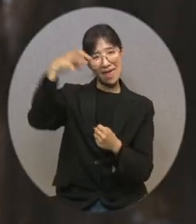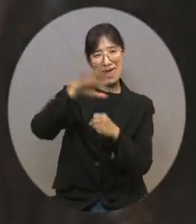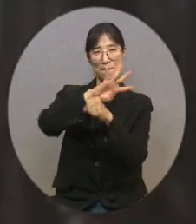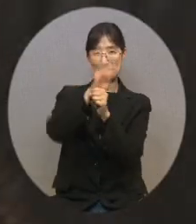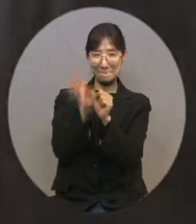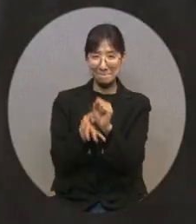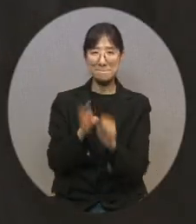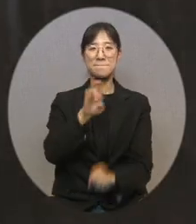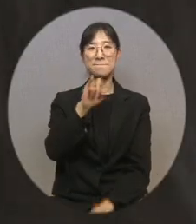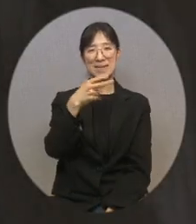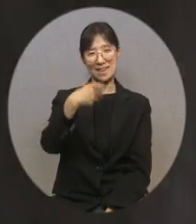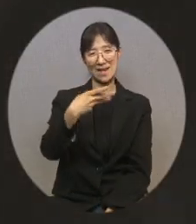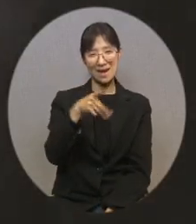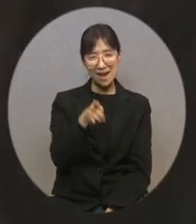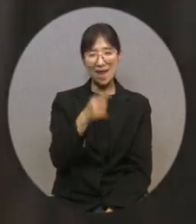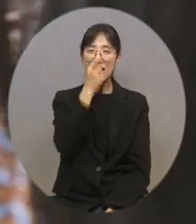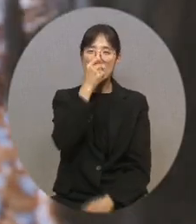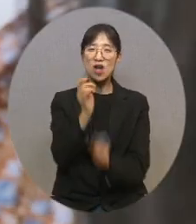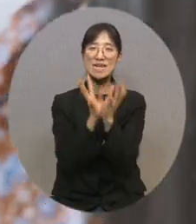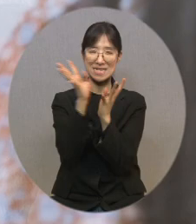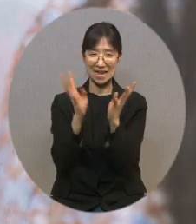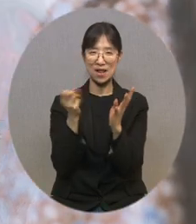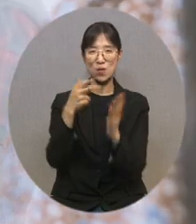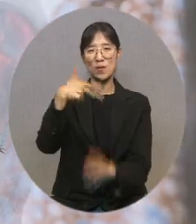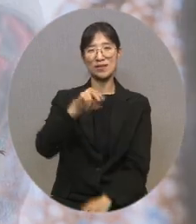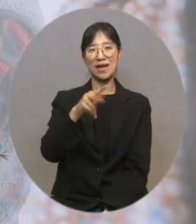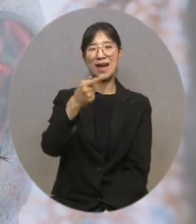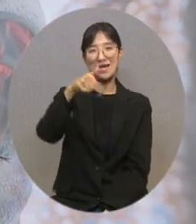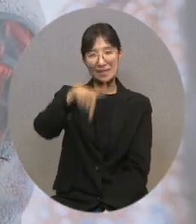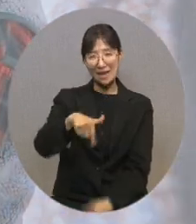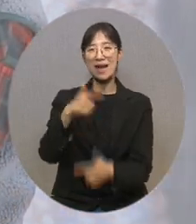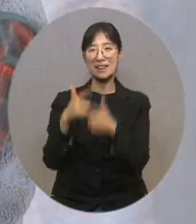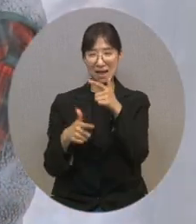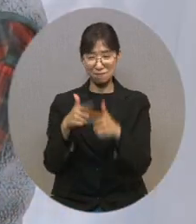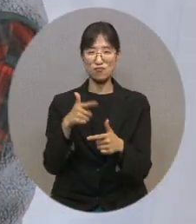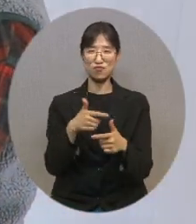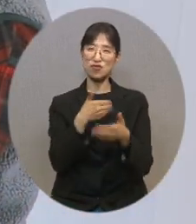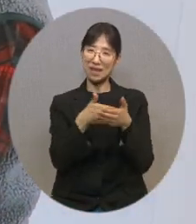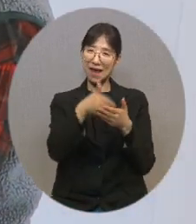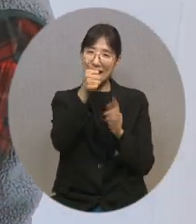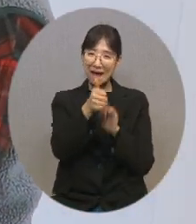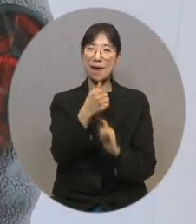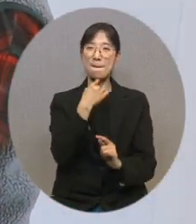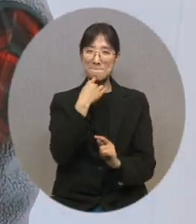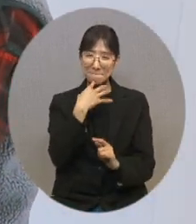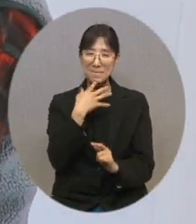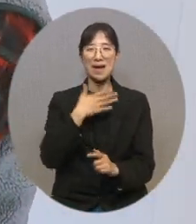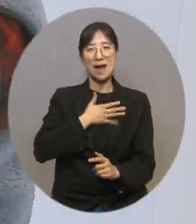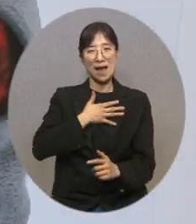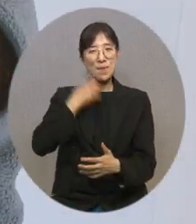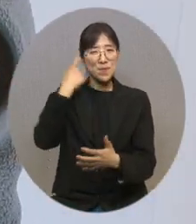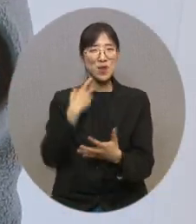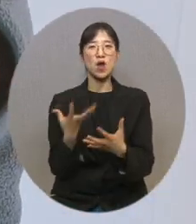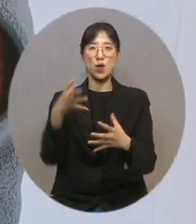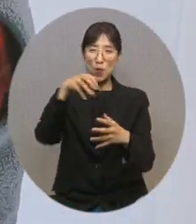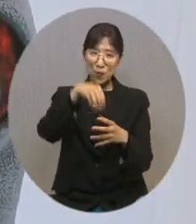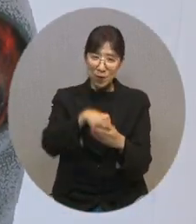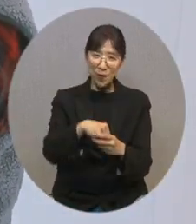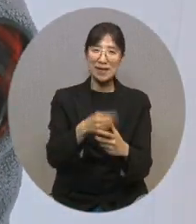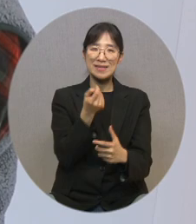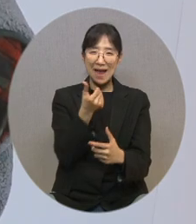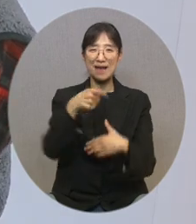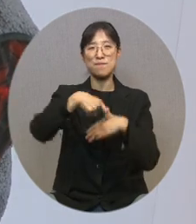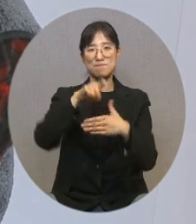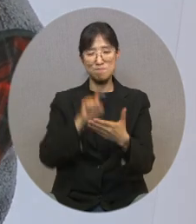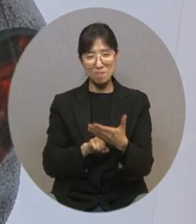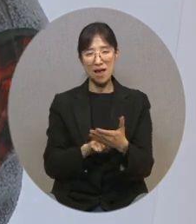민들레, 선인장, 그리고 자작나무를 작가만의 감성을 녹여내 작은 마음으로 또